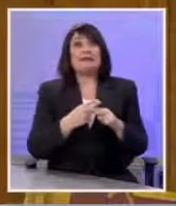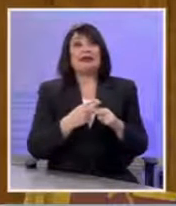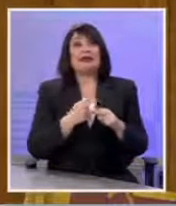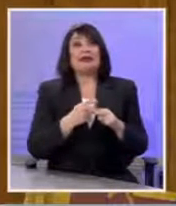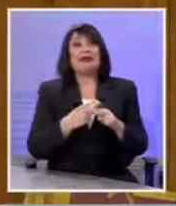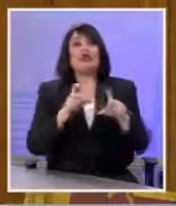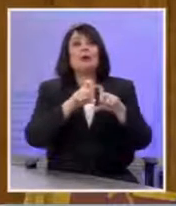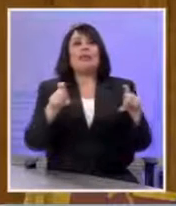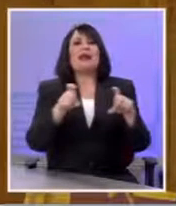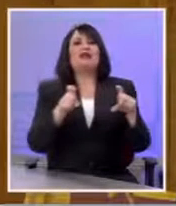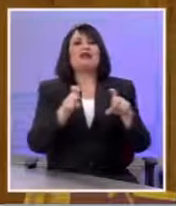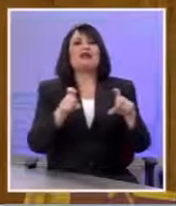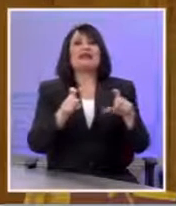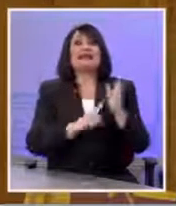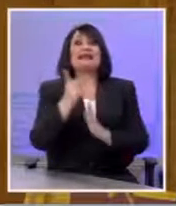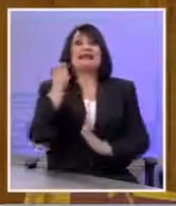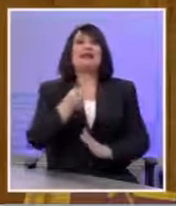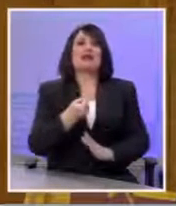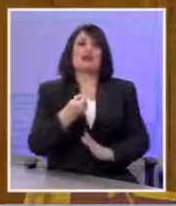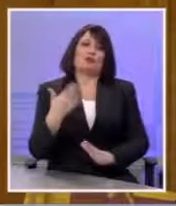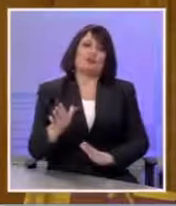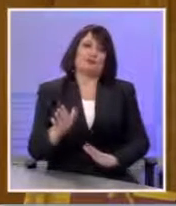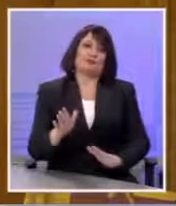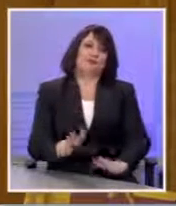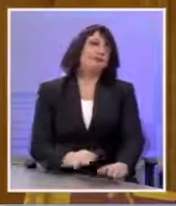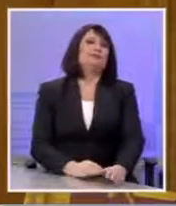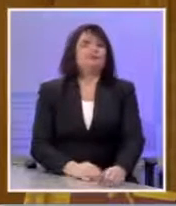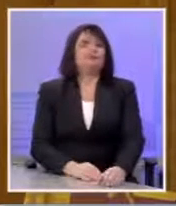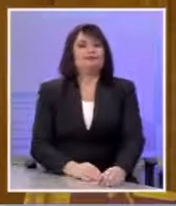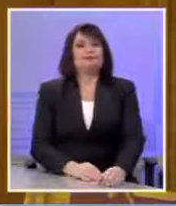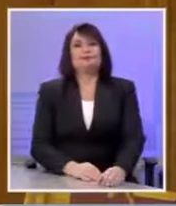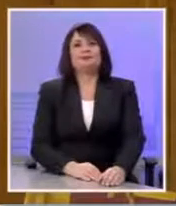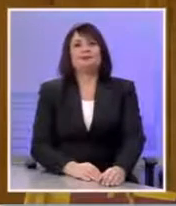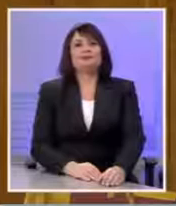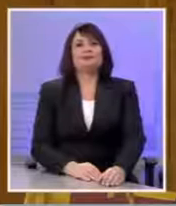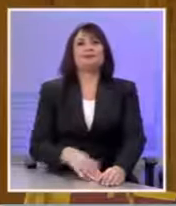μεμονωμένος μέτοχος με 11%. Τόσο στην